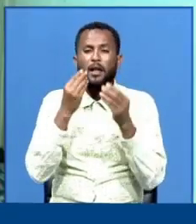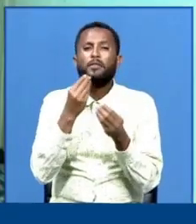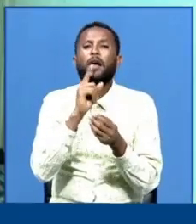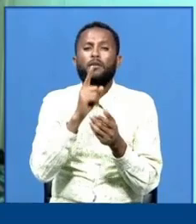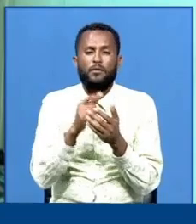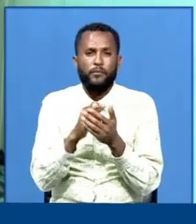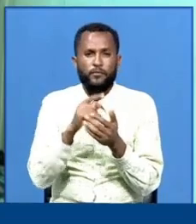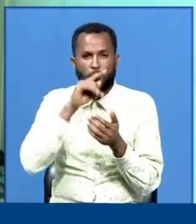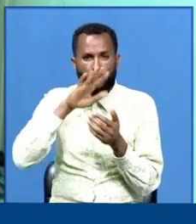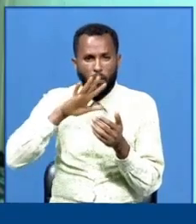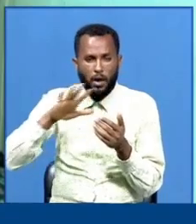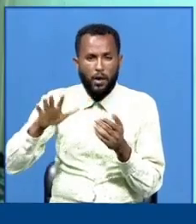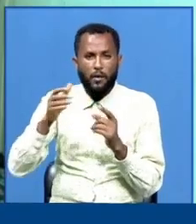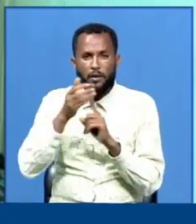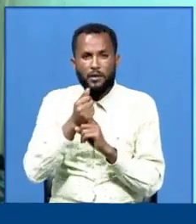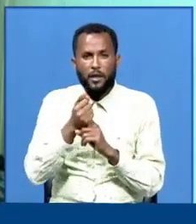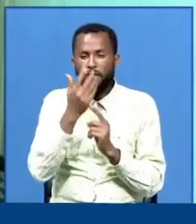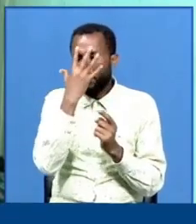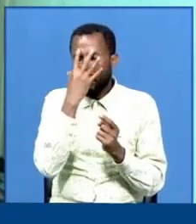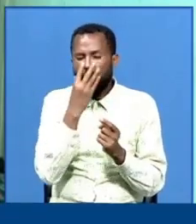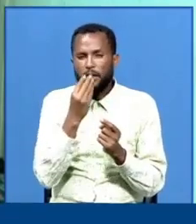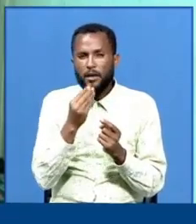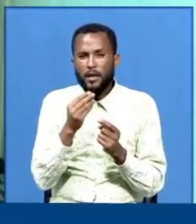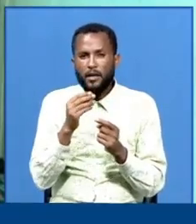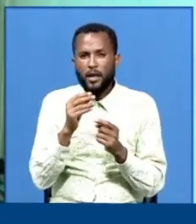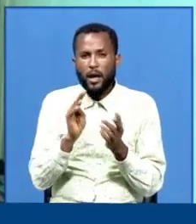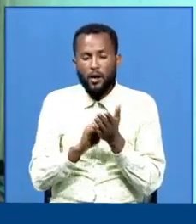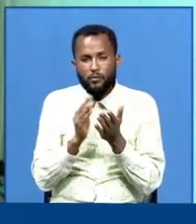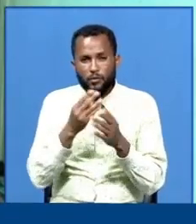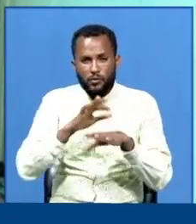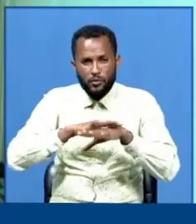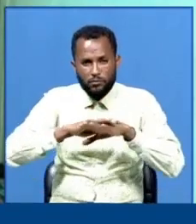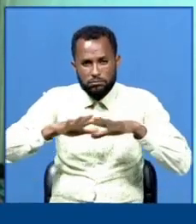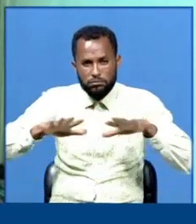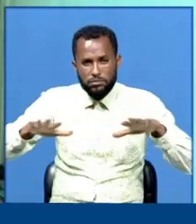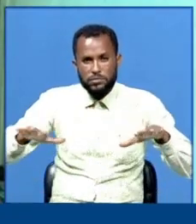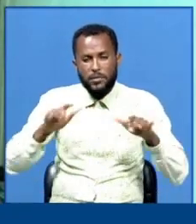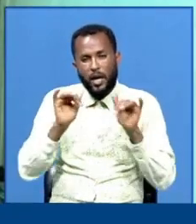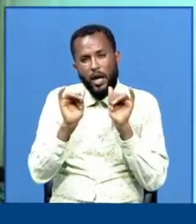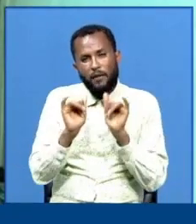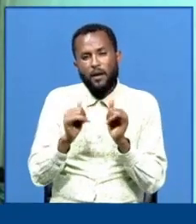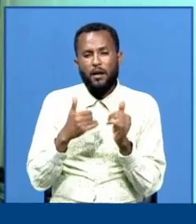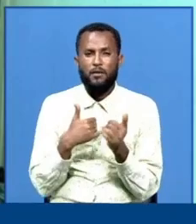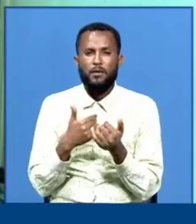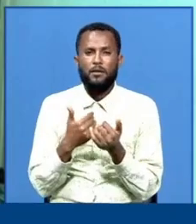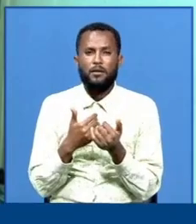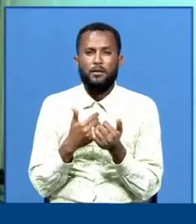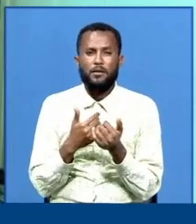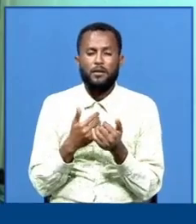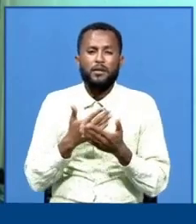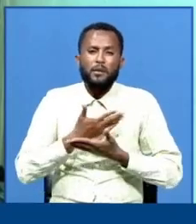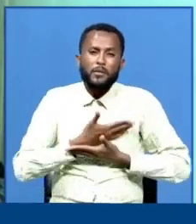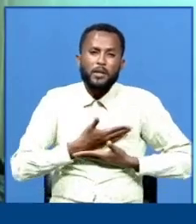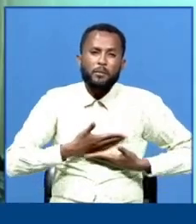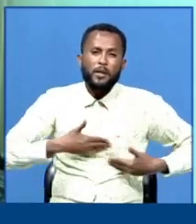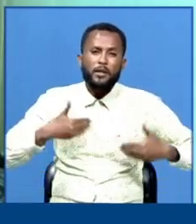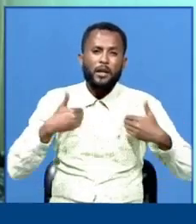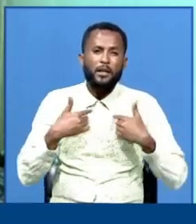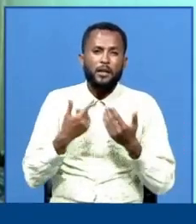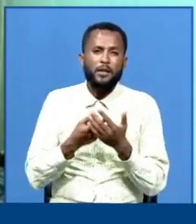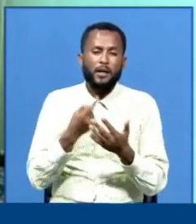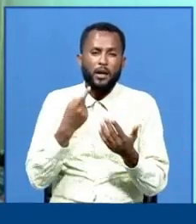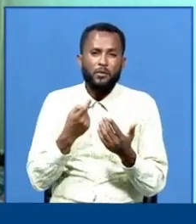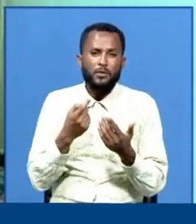ዝና ኣብዛ ሓደርና ኣብ ስሚንቶ ትሪኢለካ ነረካ የውዒ እነኩርካ ዶ ብጥሜት ኢና ንህና ሕዚ